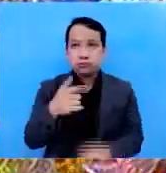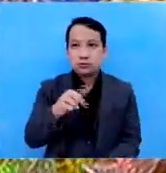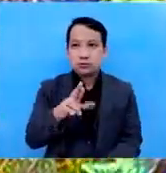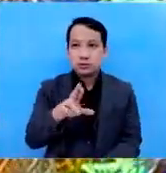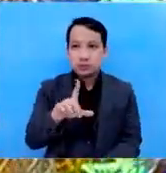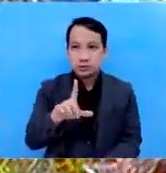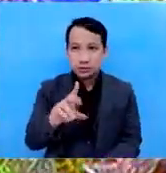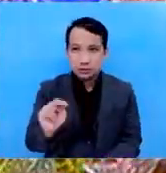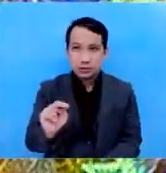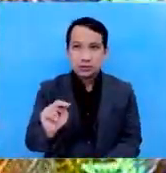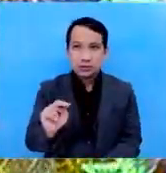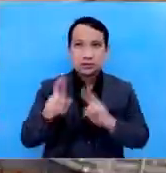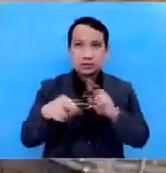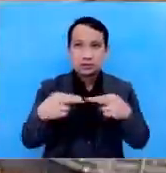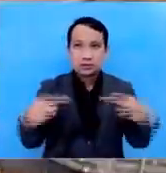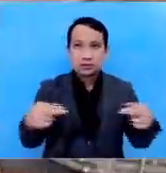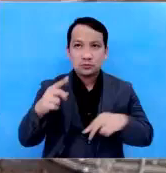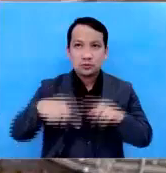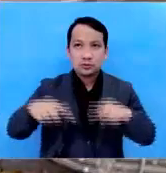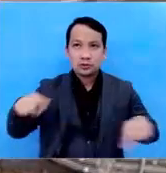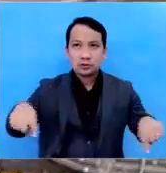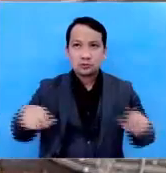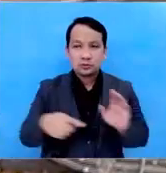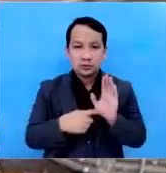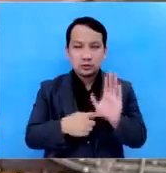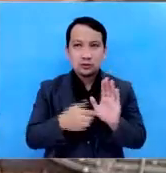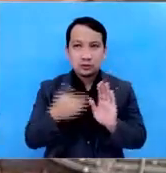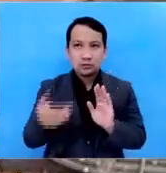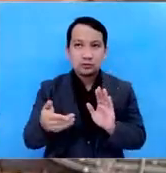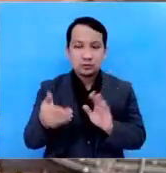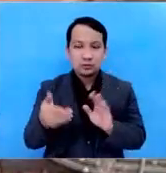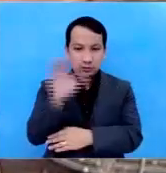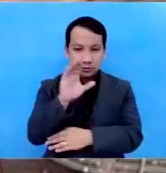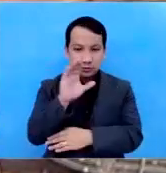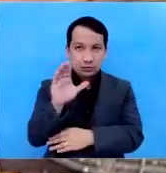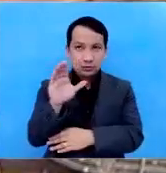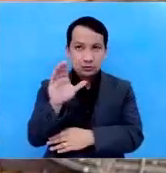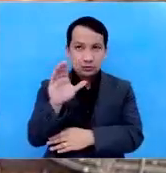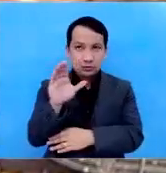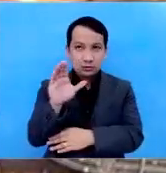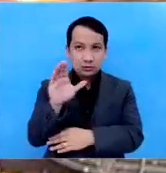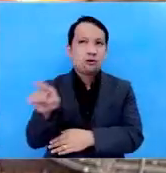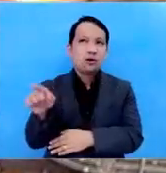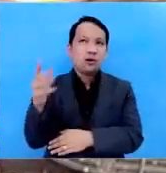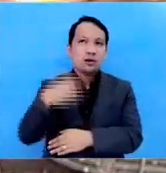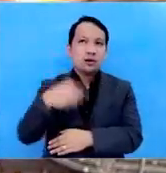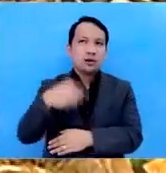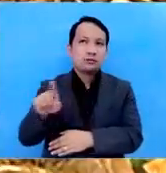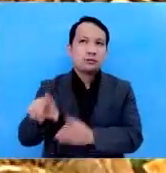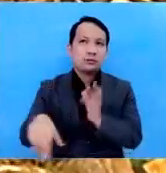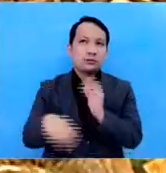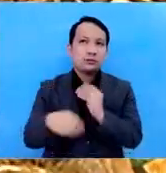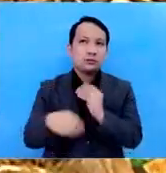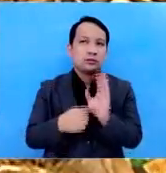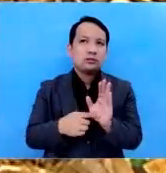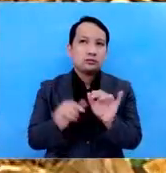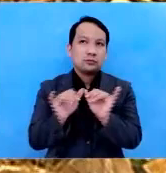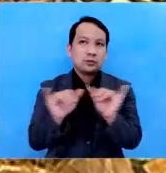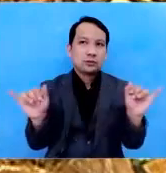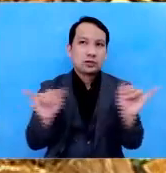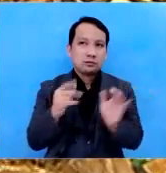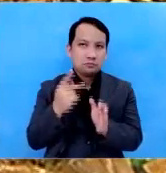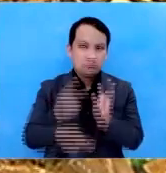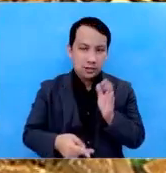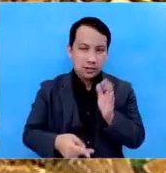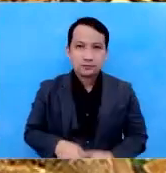mga ribbons at iba pang mga idine-design mismo sa Christmas tree, ay yun naman ay same yung presyo. Pero yun